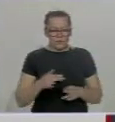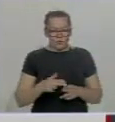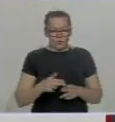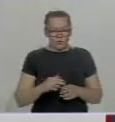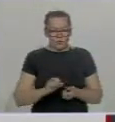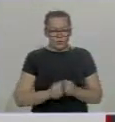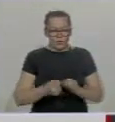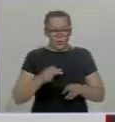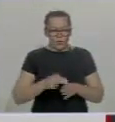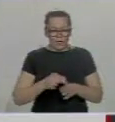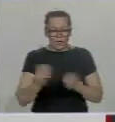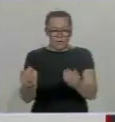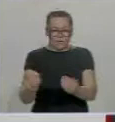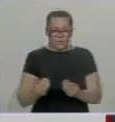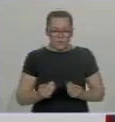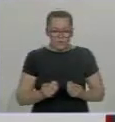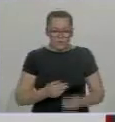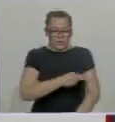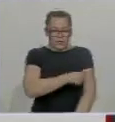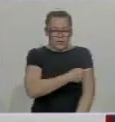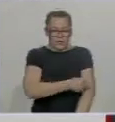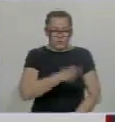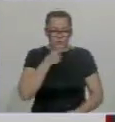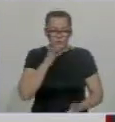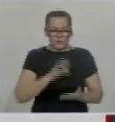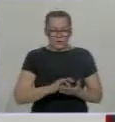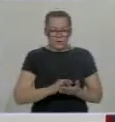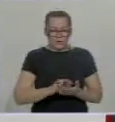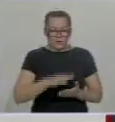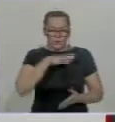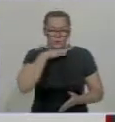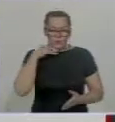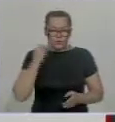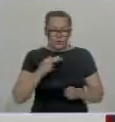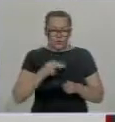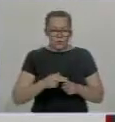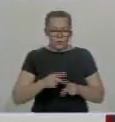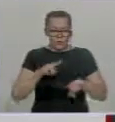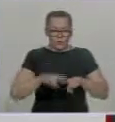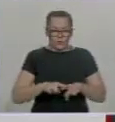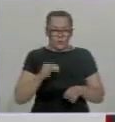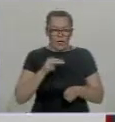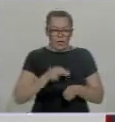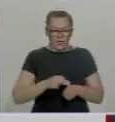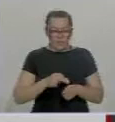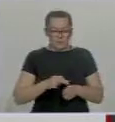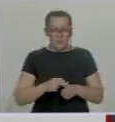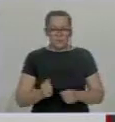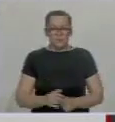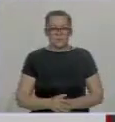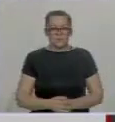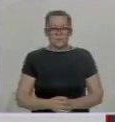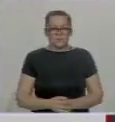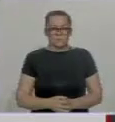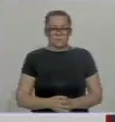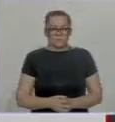în spitalele unde la acest moment în județul ăsta aveți deficit, dar asta, și o spun cu toată responsabilitatea, m-aș fi bucurat să fi fost prezent și